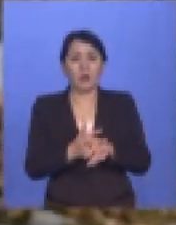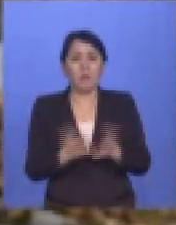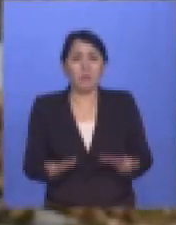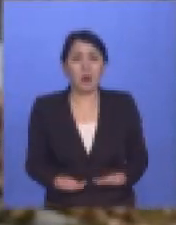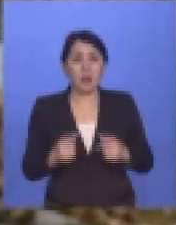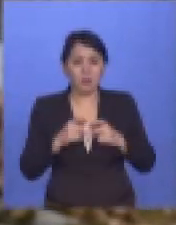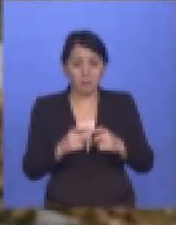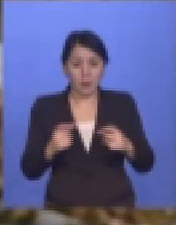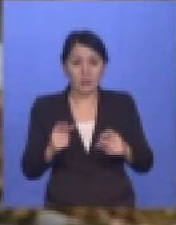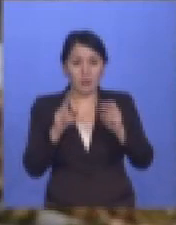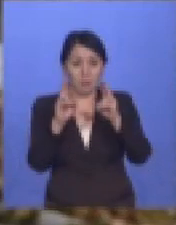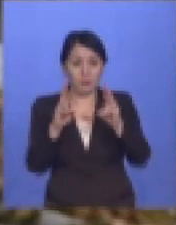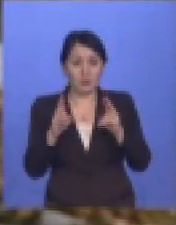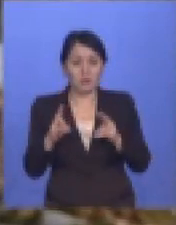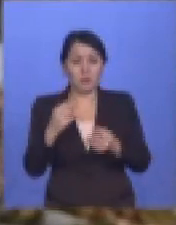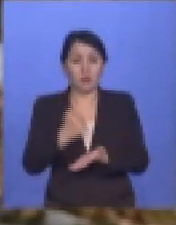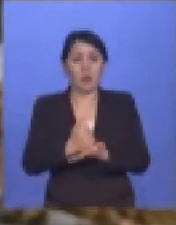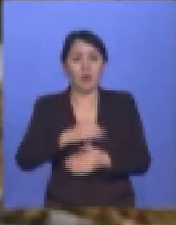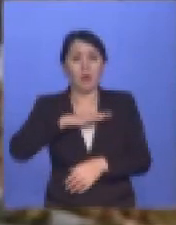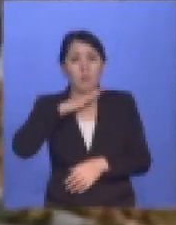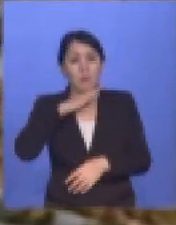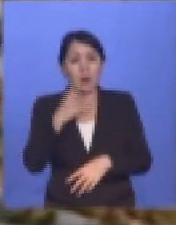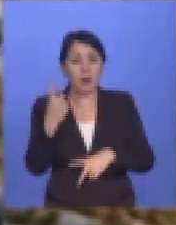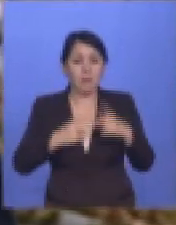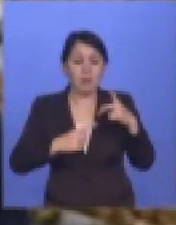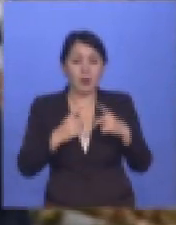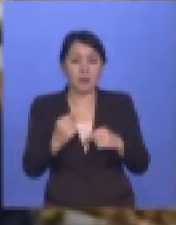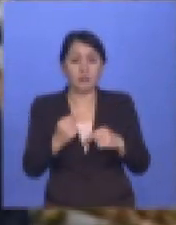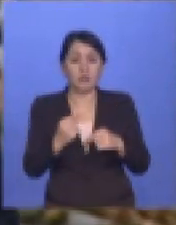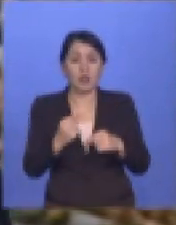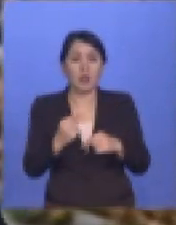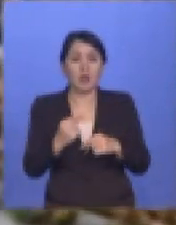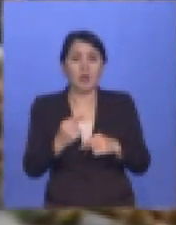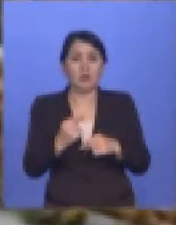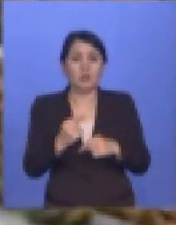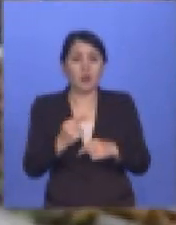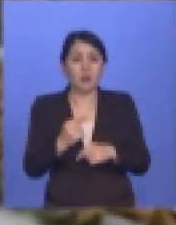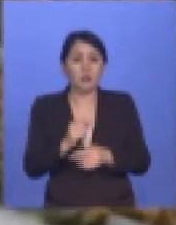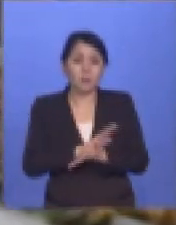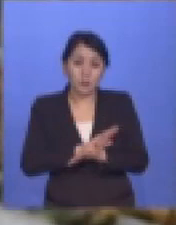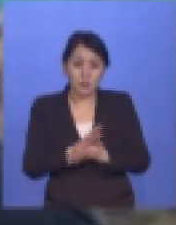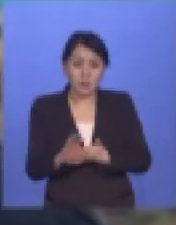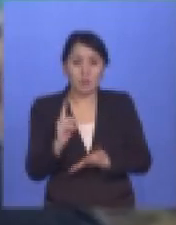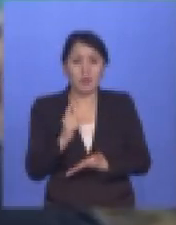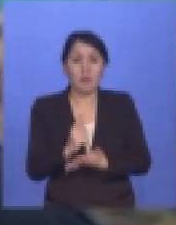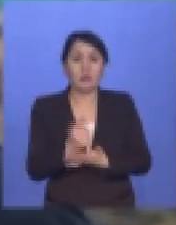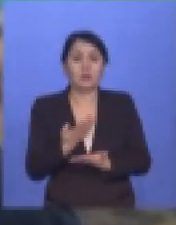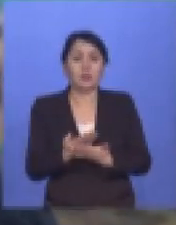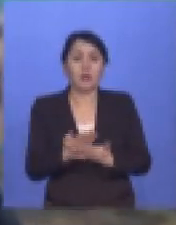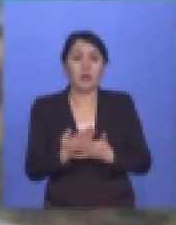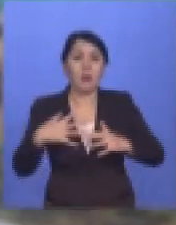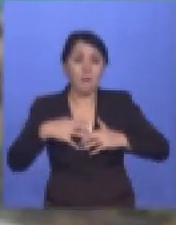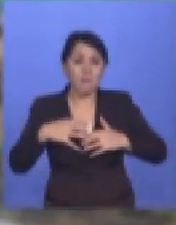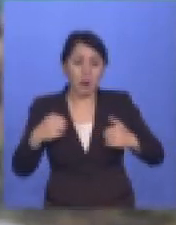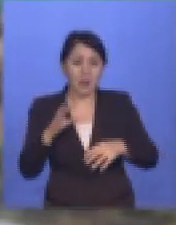Тұрғындар санитарлық талаптарға мән беру керек. Сүт саулатын, әрі құйылатын шелекпен сиырдың желіні таза болғаны жөн. Егер жануар